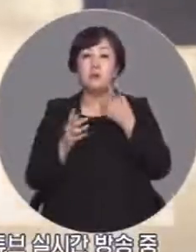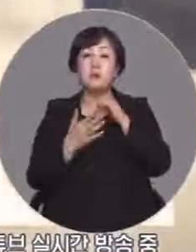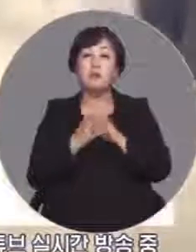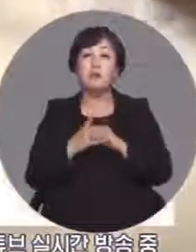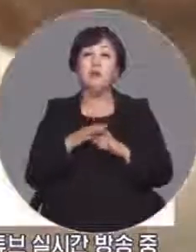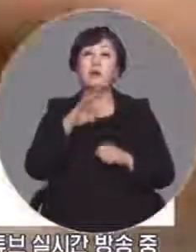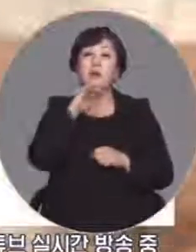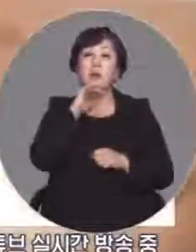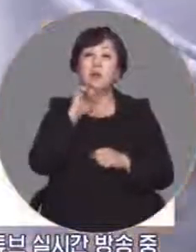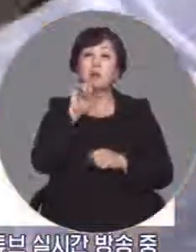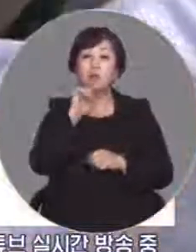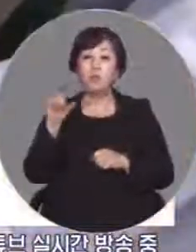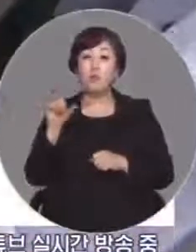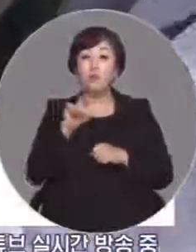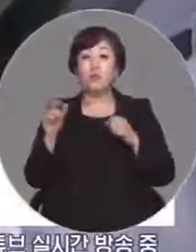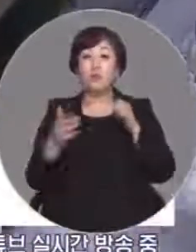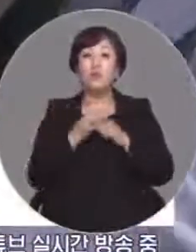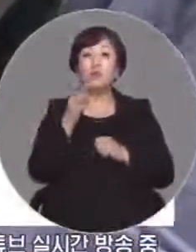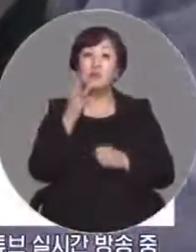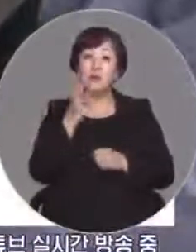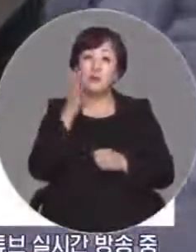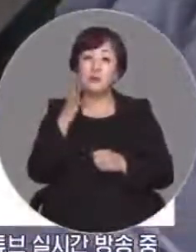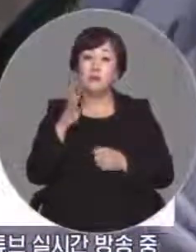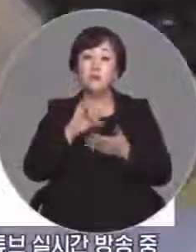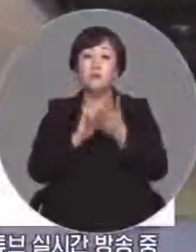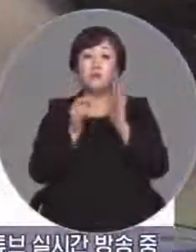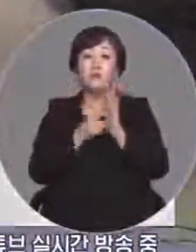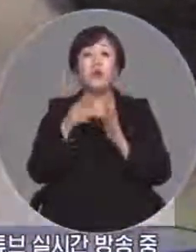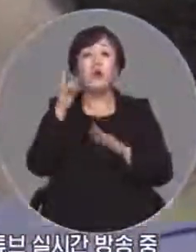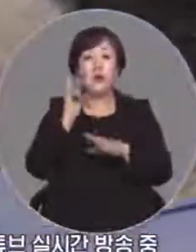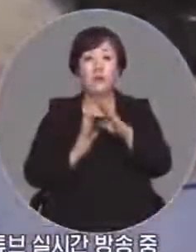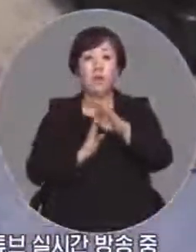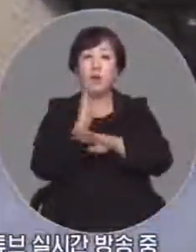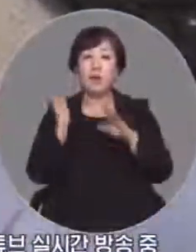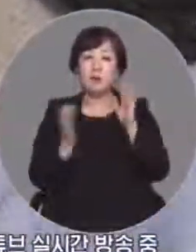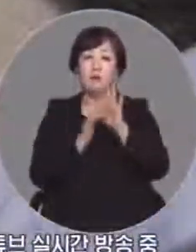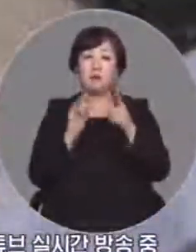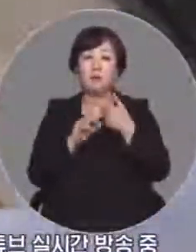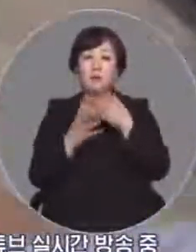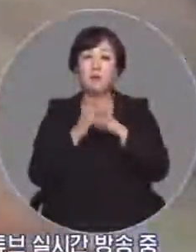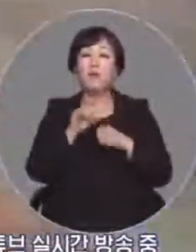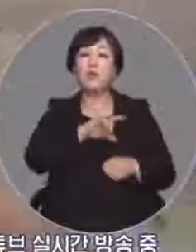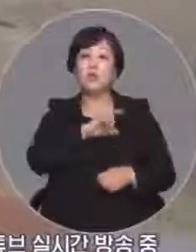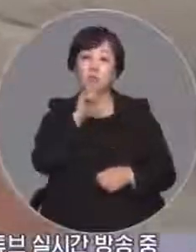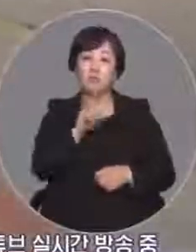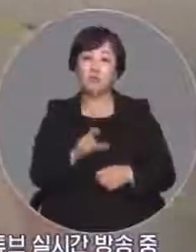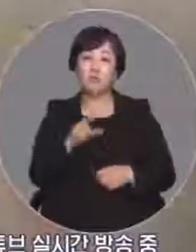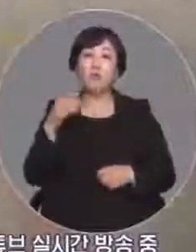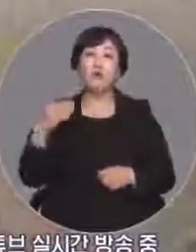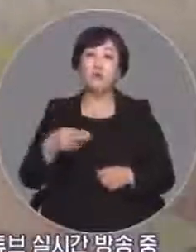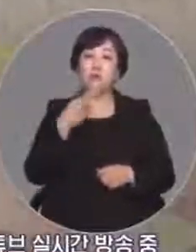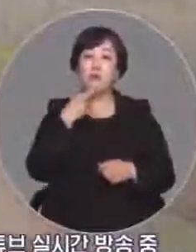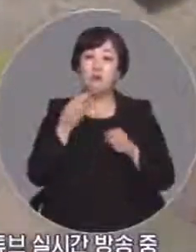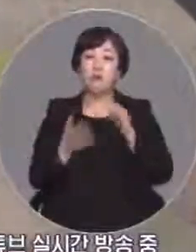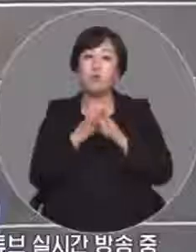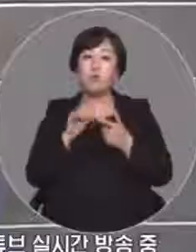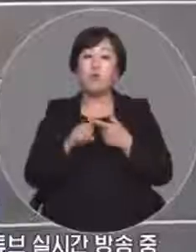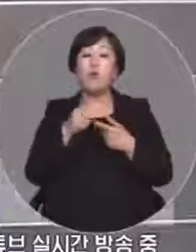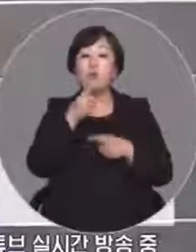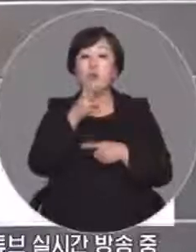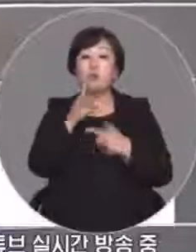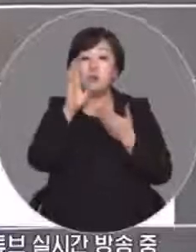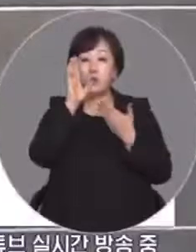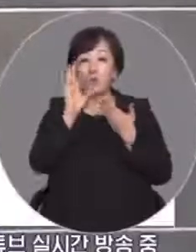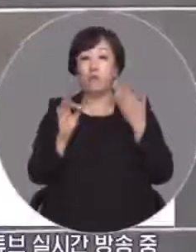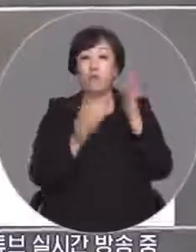있는데 나이는 3~4살은 확실히 넘었어요. 반려동물로 등록도 돼 있지 동물병원에 않았습니다. 이렇게 또 며칠 지켜봐야